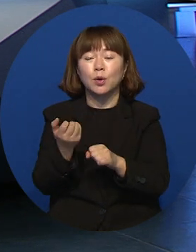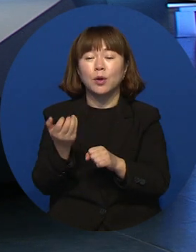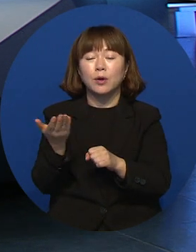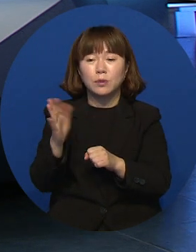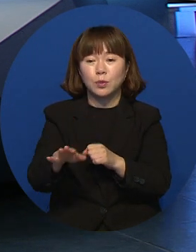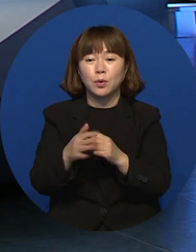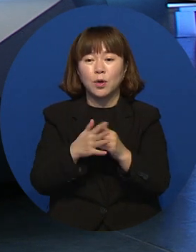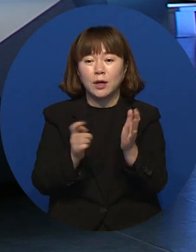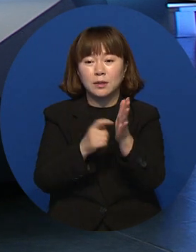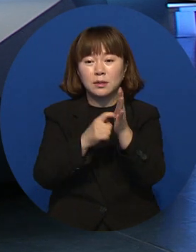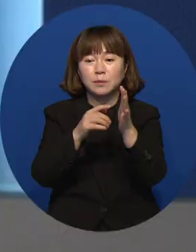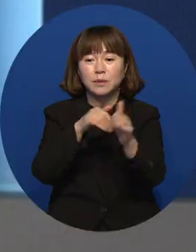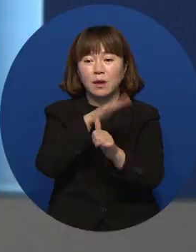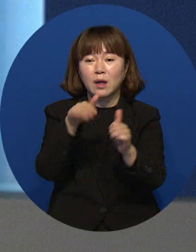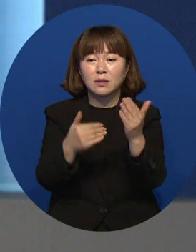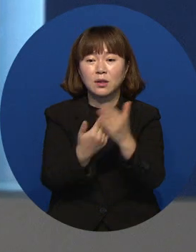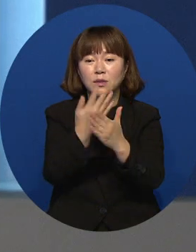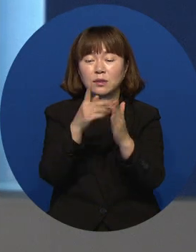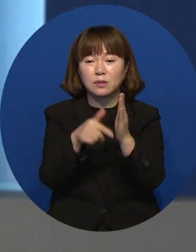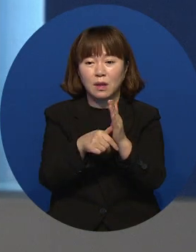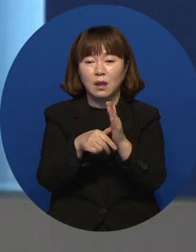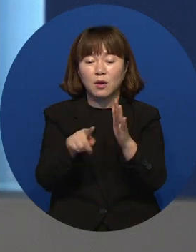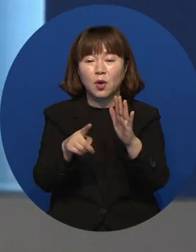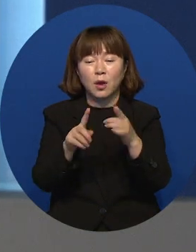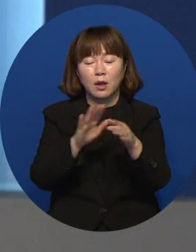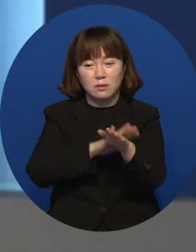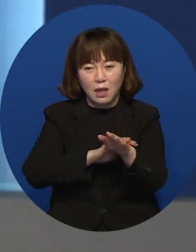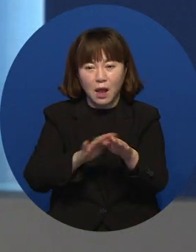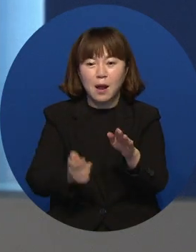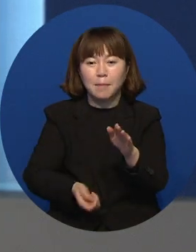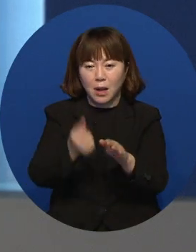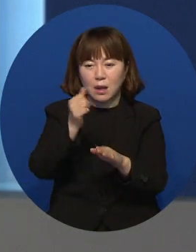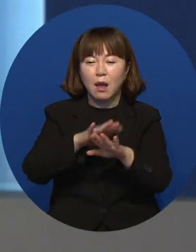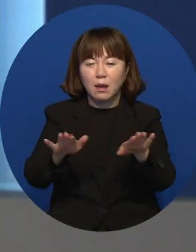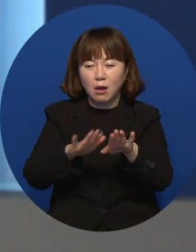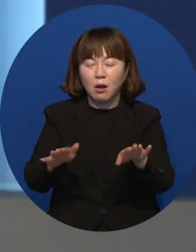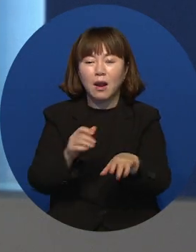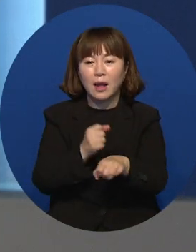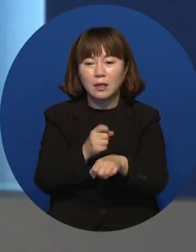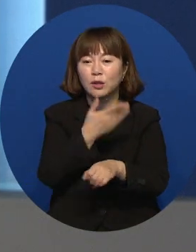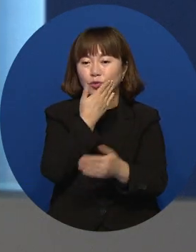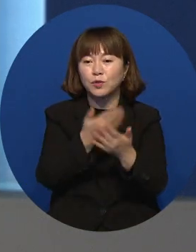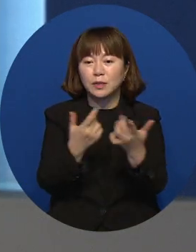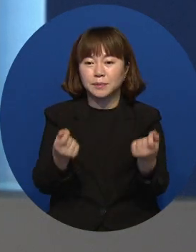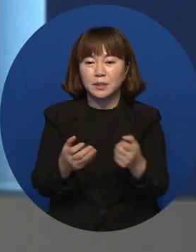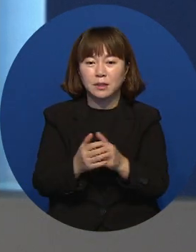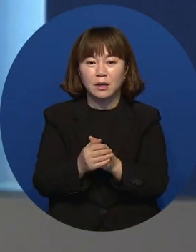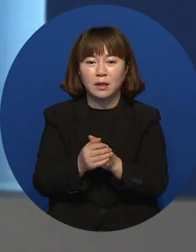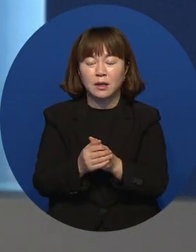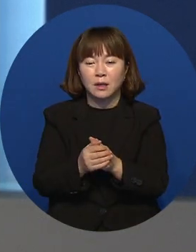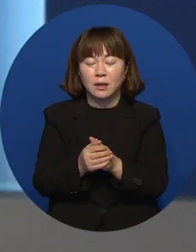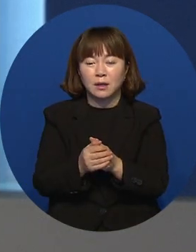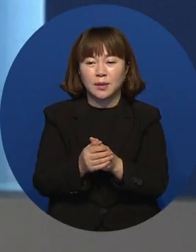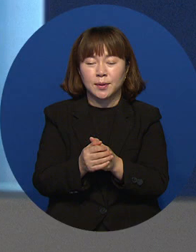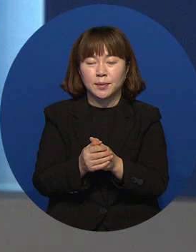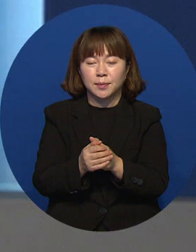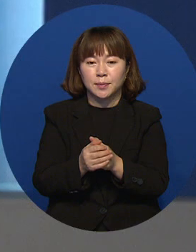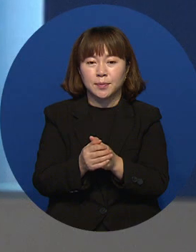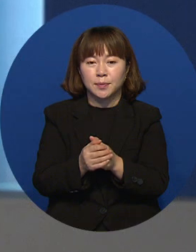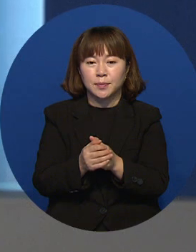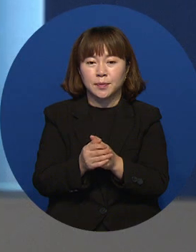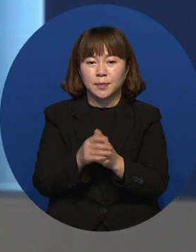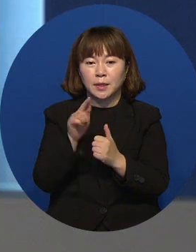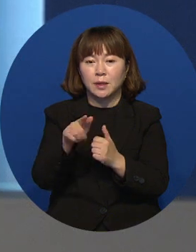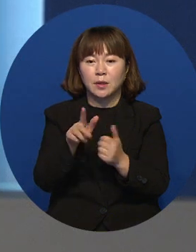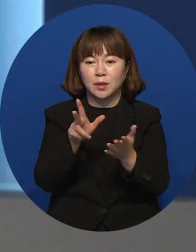어떻게 적절하게 여기에 대처할 것이냐가 매우 중요하거든요 그리고 얼마나 빠른 시간에 대체 할 것이냐 근데 이제 이것들을 뭐 강력하게